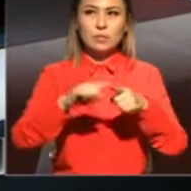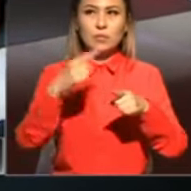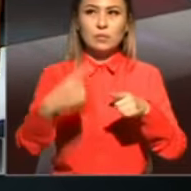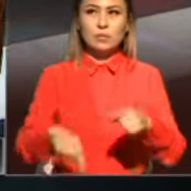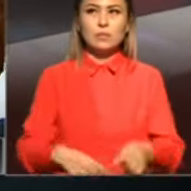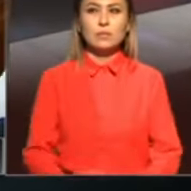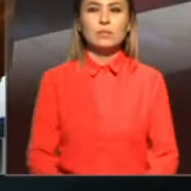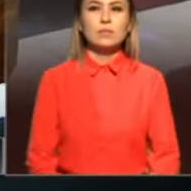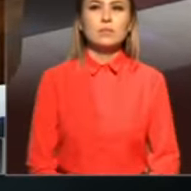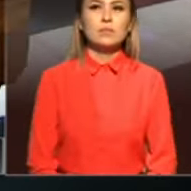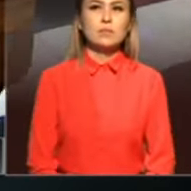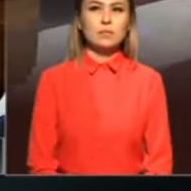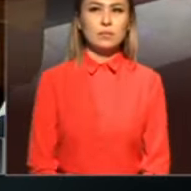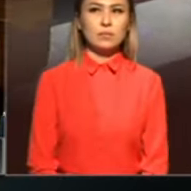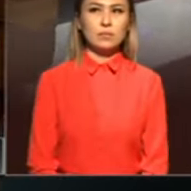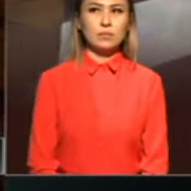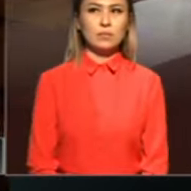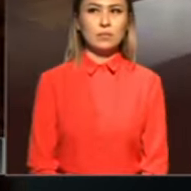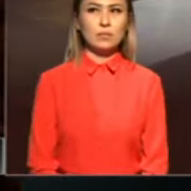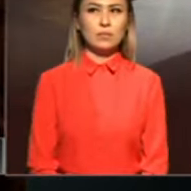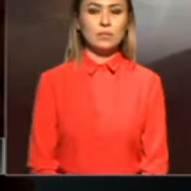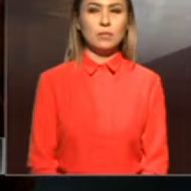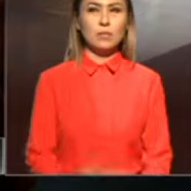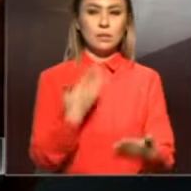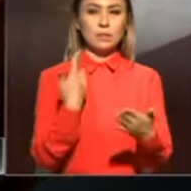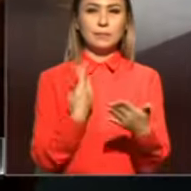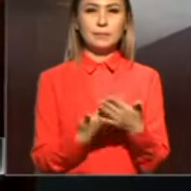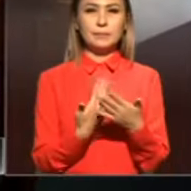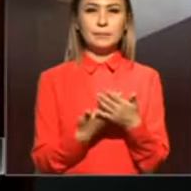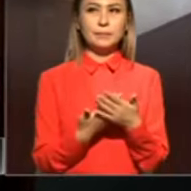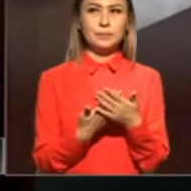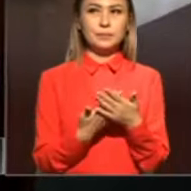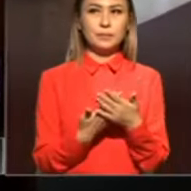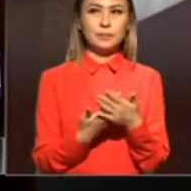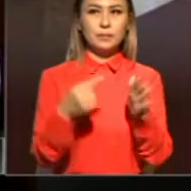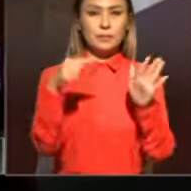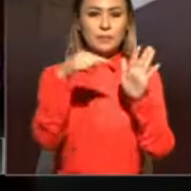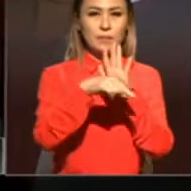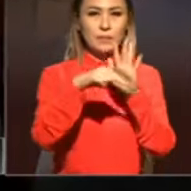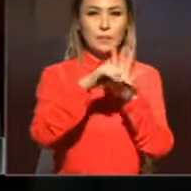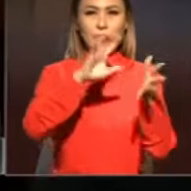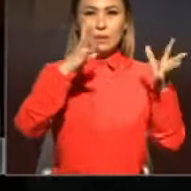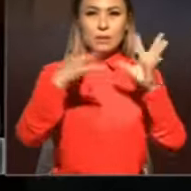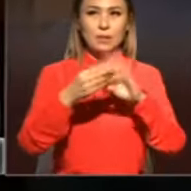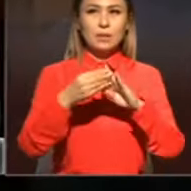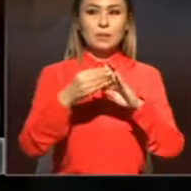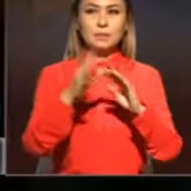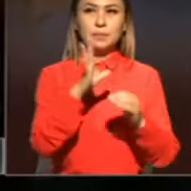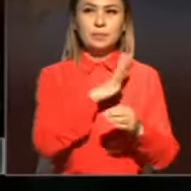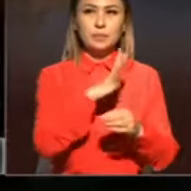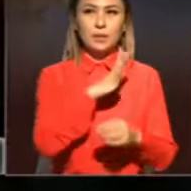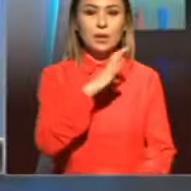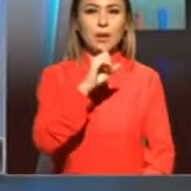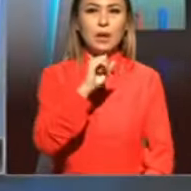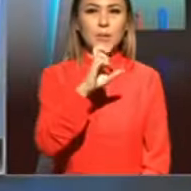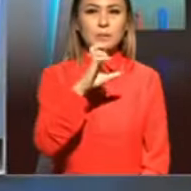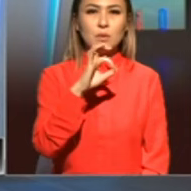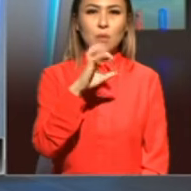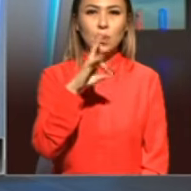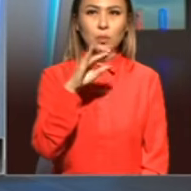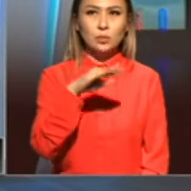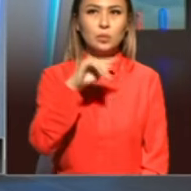салыстырып тұрғаны мен көрсетіп жатқан сатизм ғой. Мысалы ішкі жалпы өнім абсолютті көрсеткіші болады жалпы экономиканың.